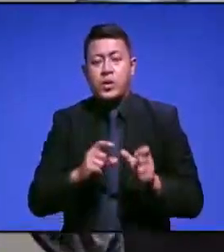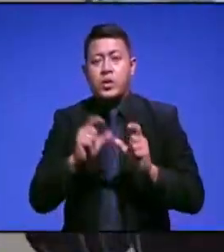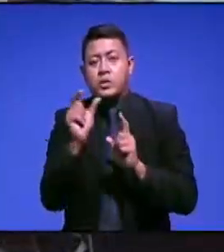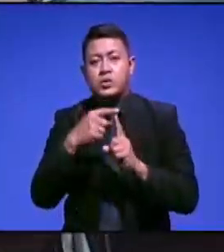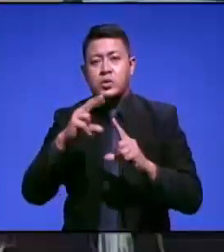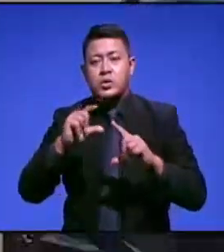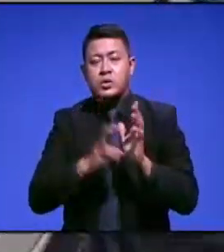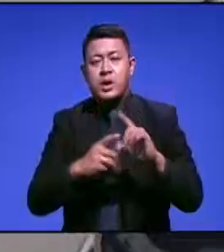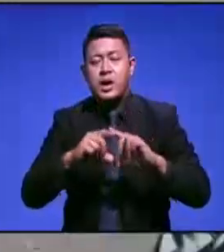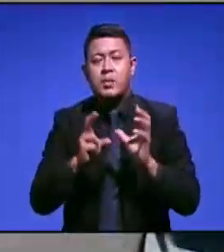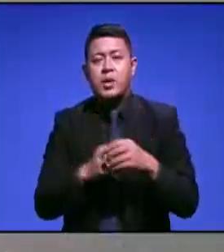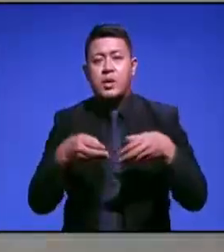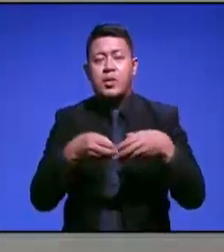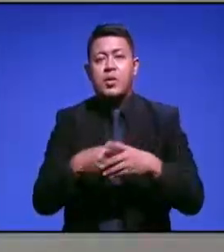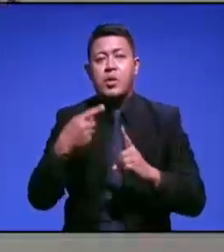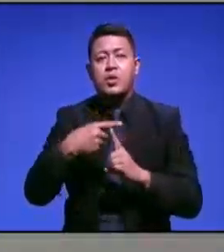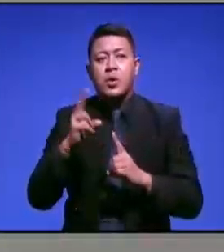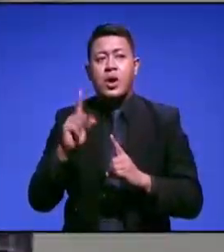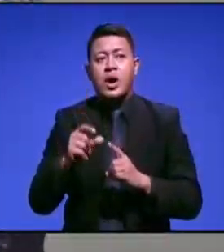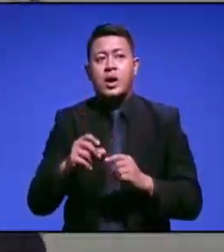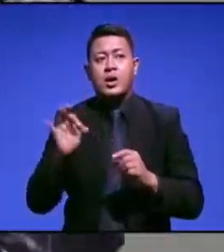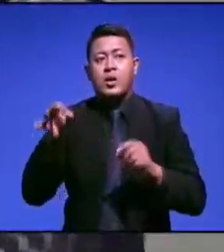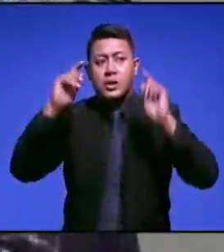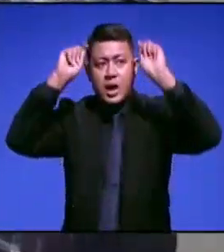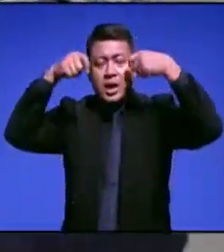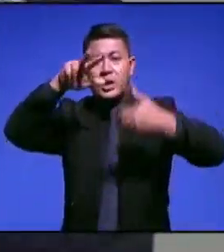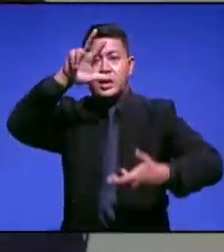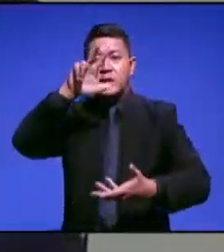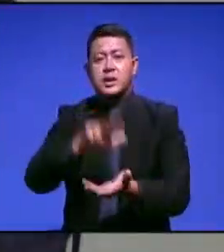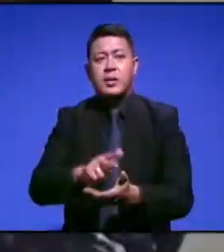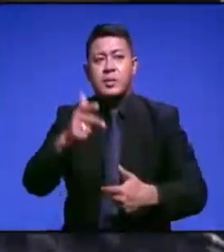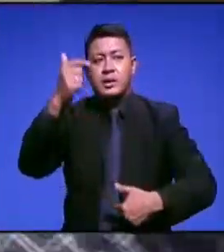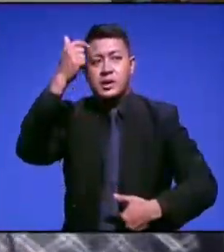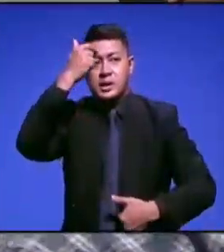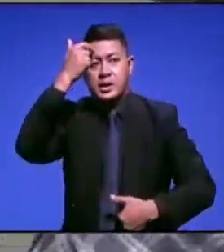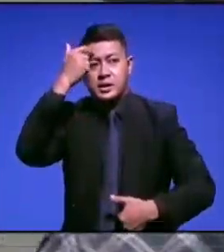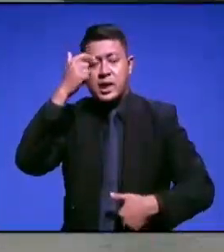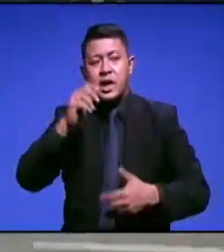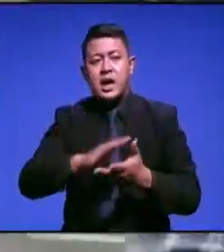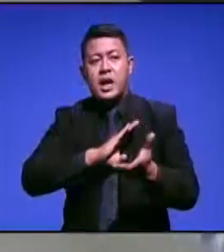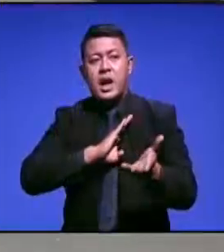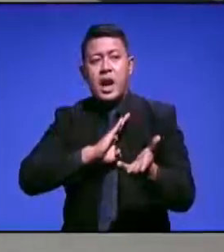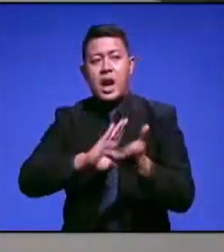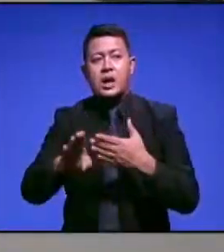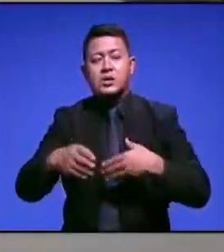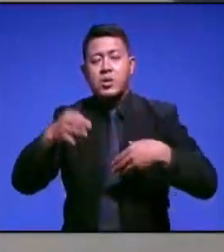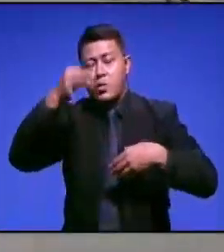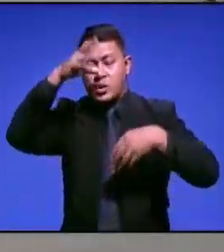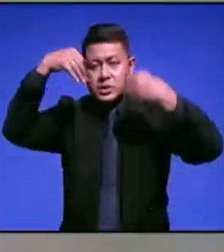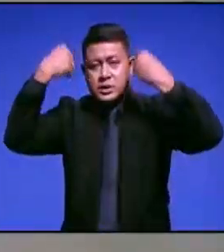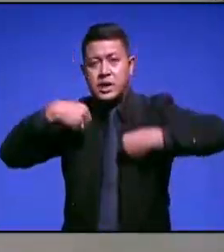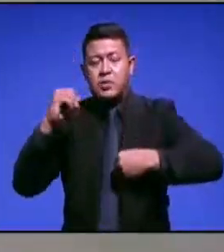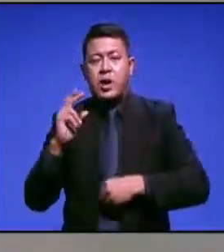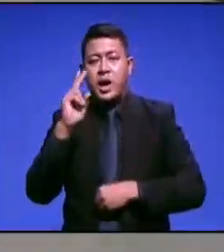Sutarman, pimpinan Paguyuban Tunggal Rahayu di Garut, Jawa Barat, ditetapkan sebagai tersangka dan langsung ditahan polisi sejak